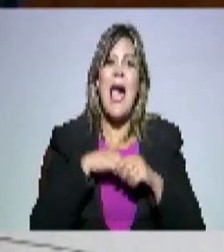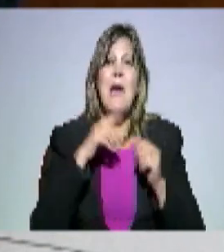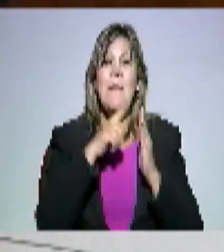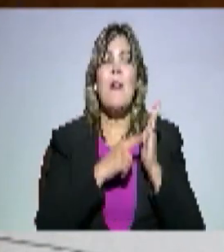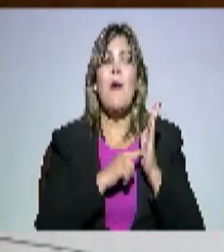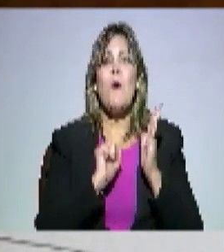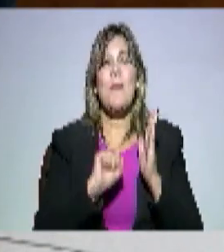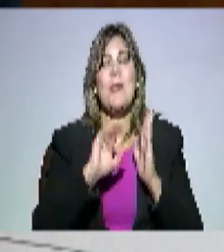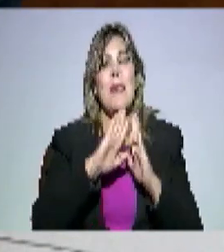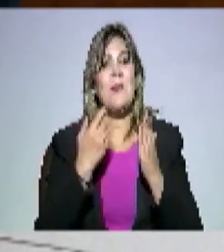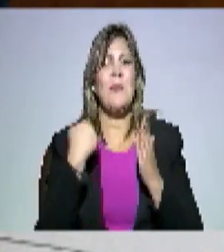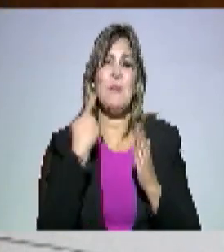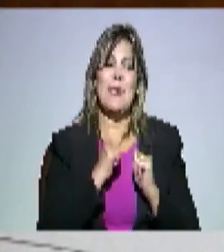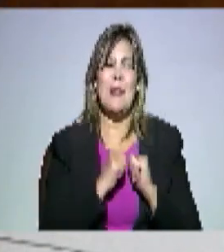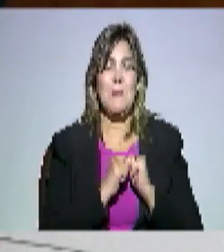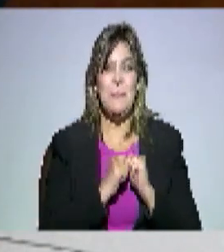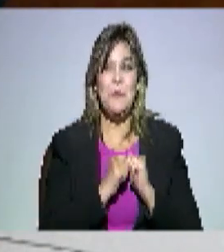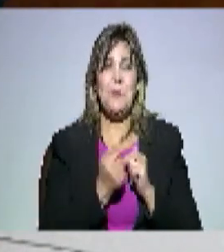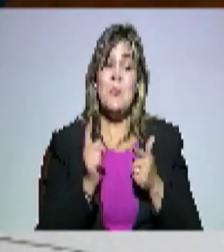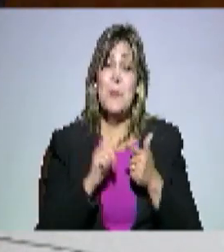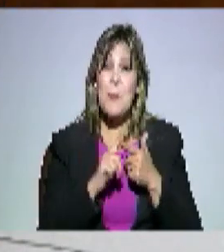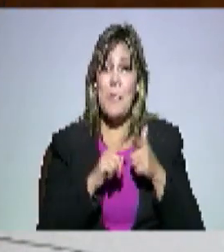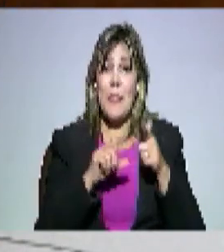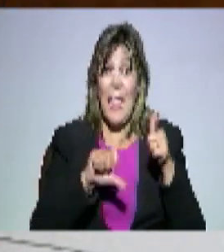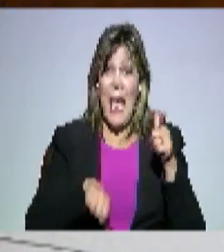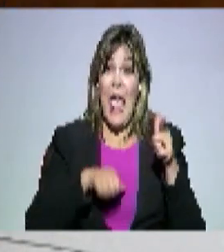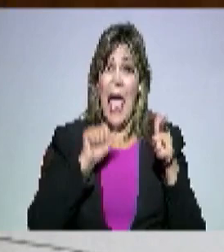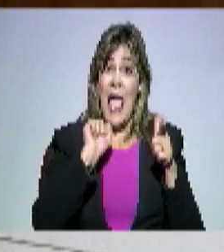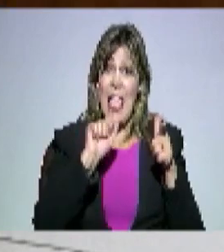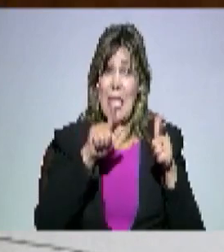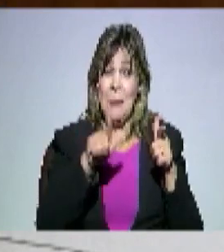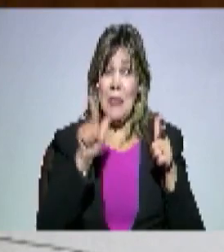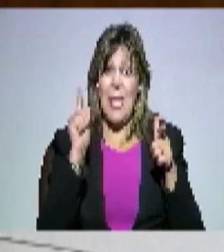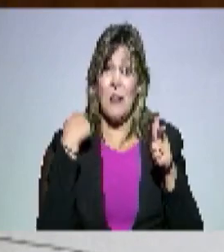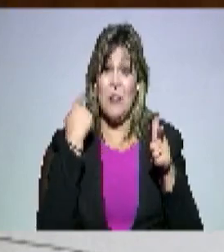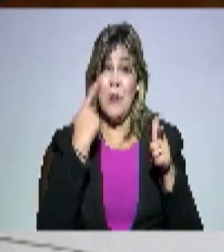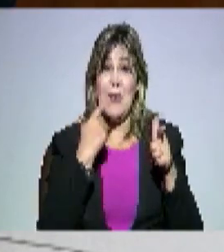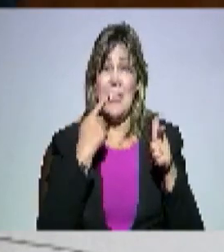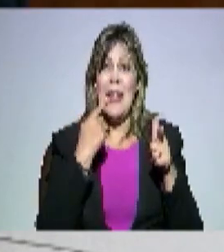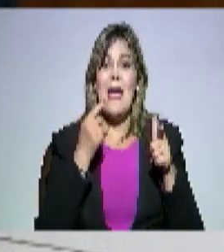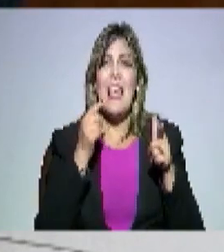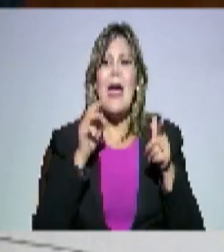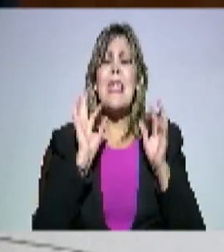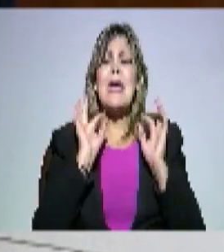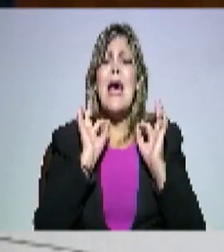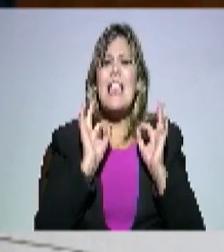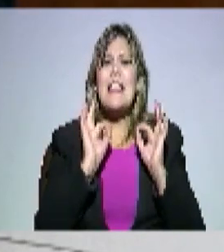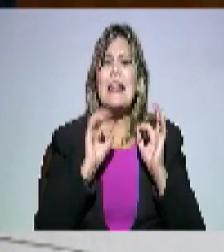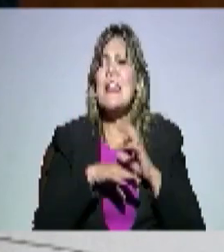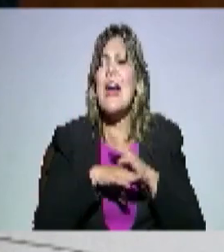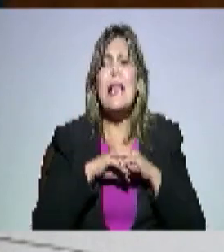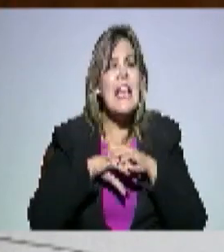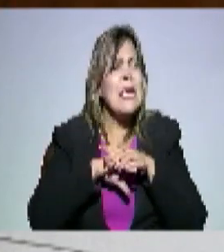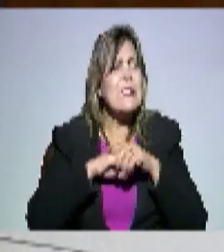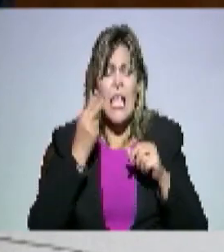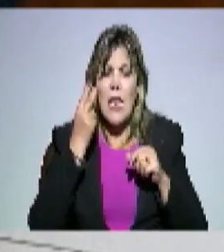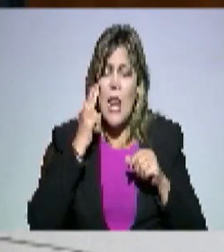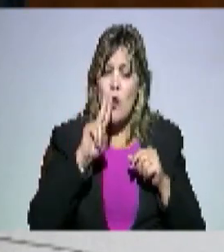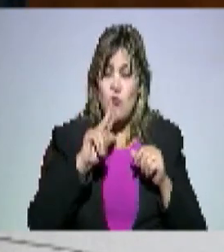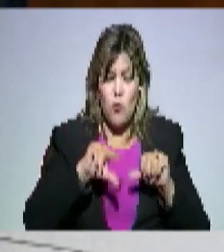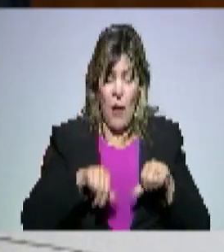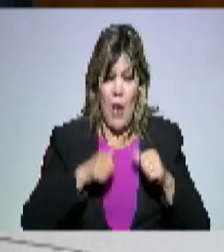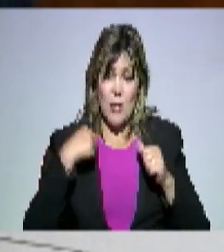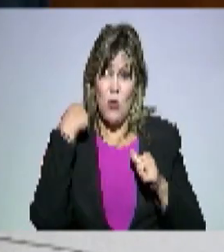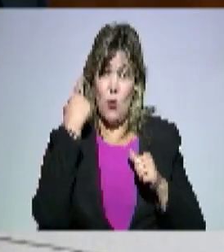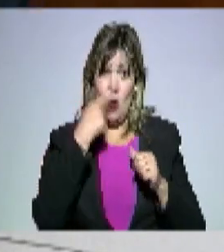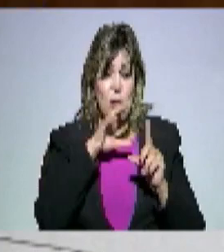للتنفيذ نمره اثنين تبقى حياتهم لو جاز التعبير ده وسيله ايضاح لتنفيذ الوصيه انا ابص على حه